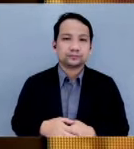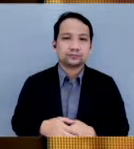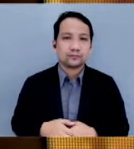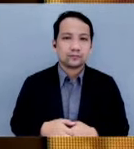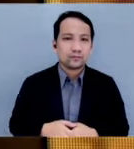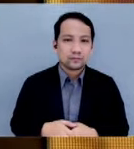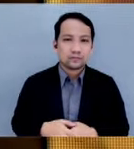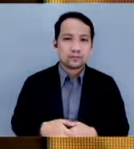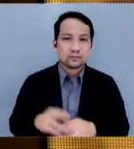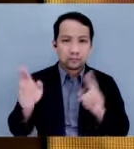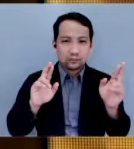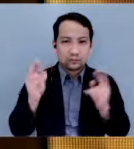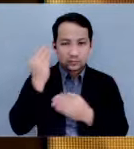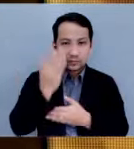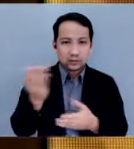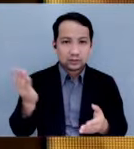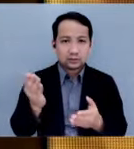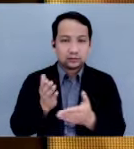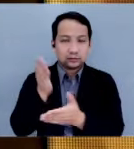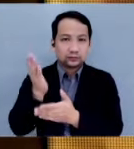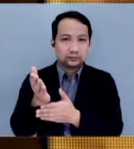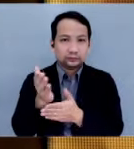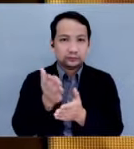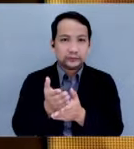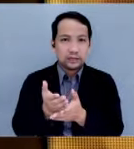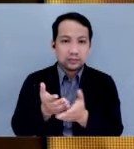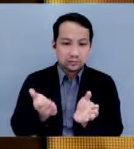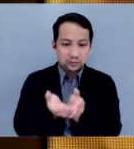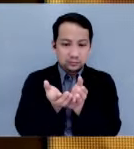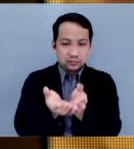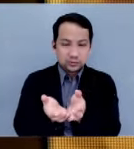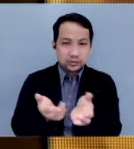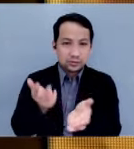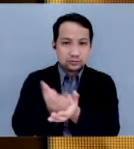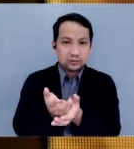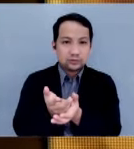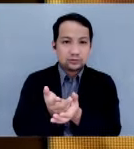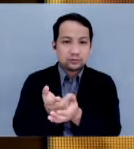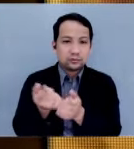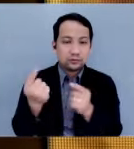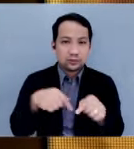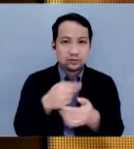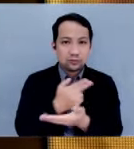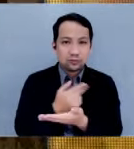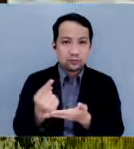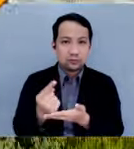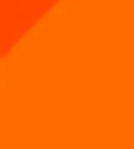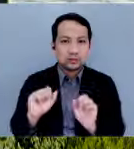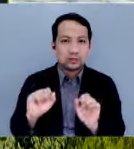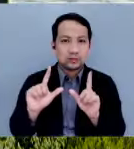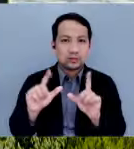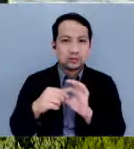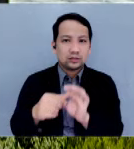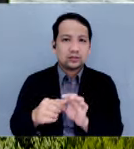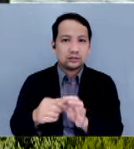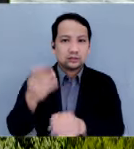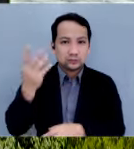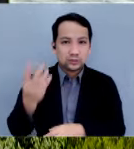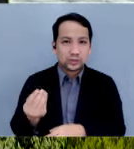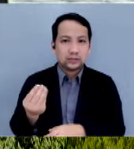Naghahanda na ngayon ang mga pantalan para sa dagsa ng pasahero sa darating na Semana Santa. Live mula sa Batangas Port,